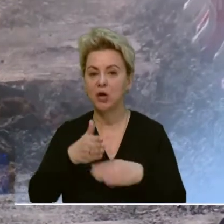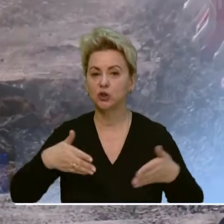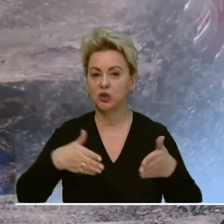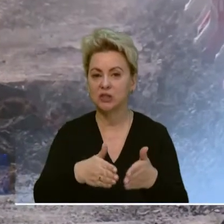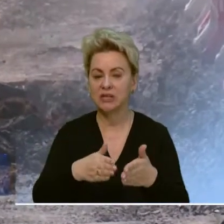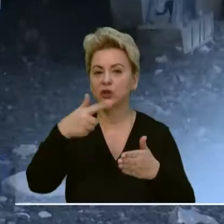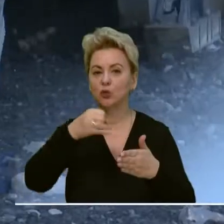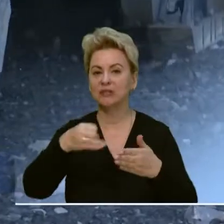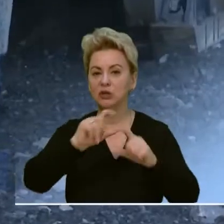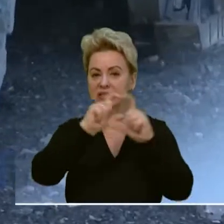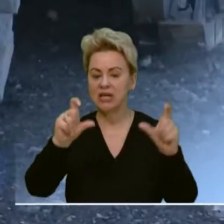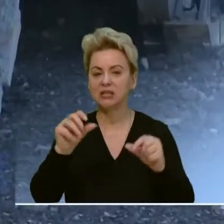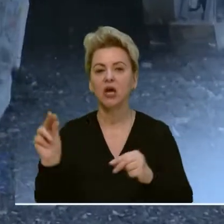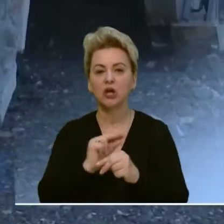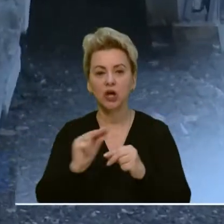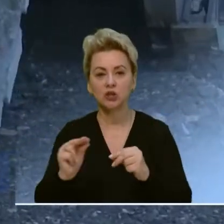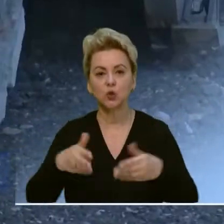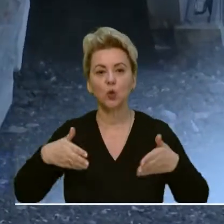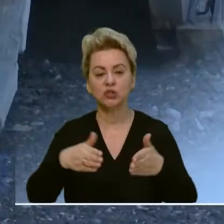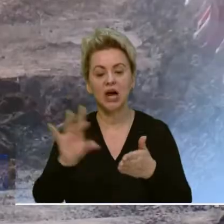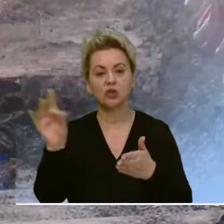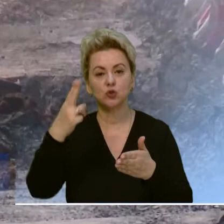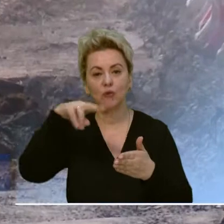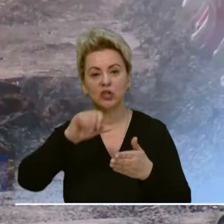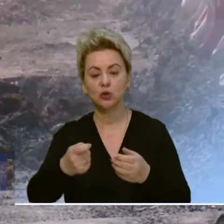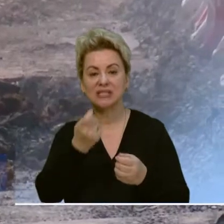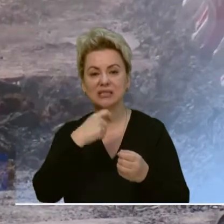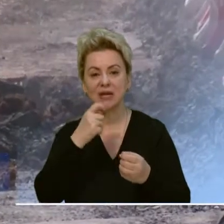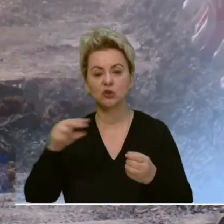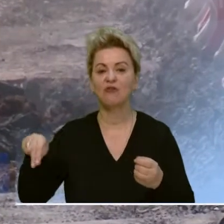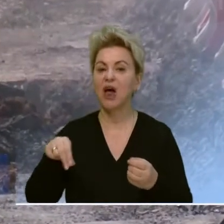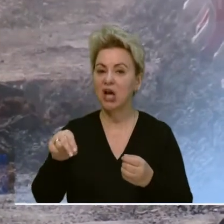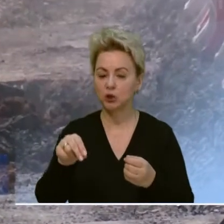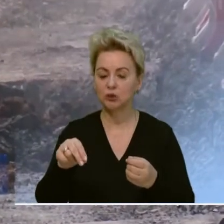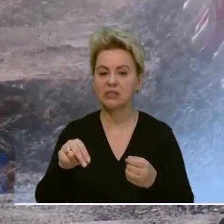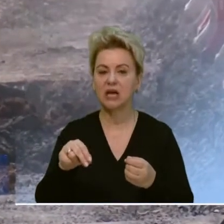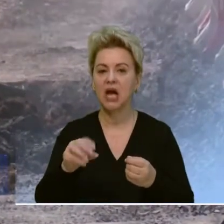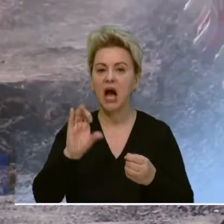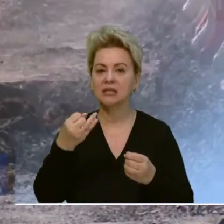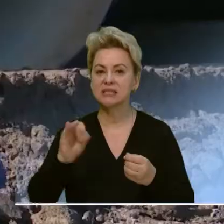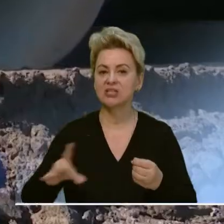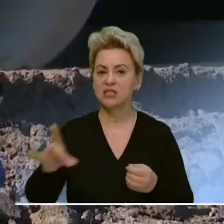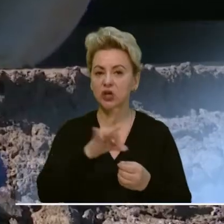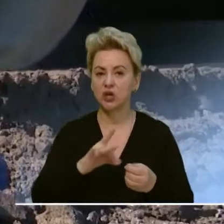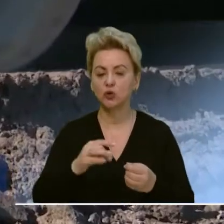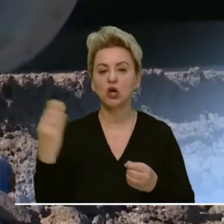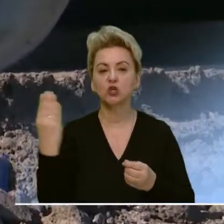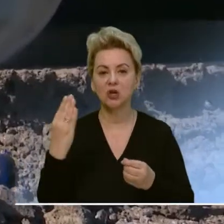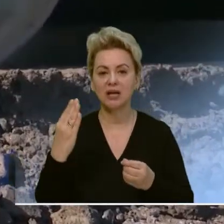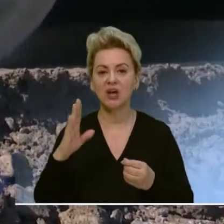к атомной станции. При реконструкции участков трасс Ростов-на-Дону, Семикаракорск, Волгодонск в Аксайском районе и